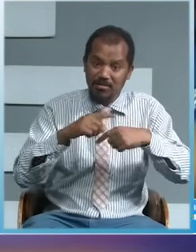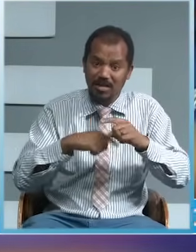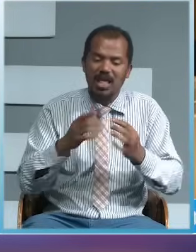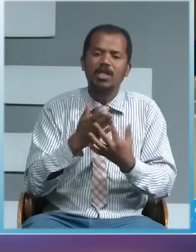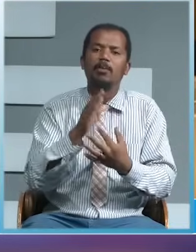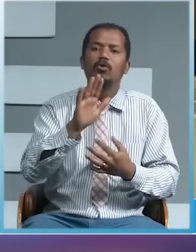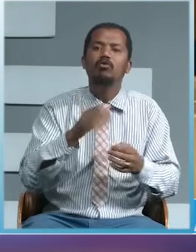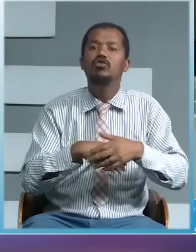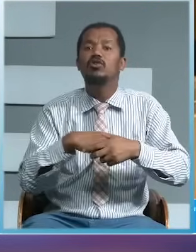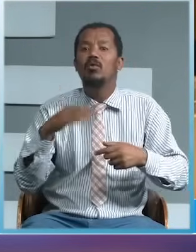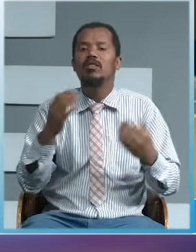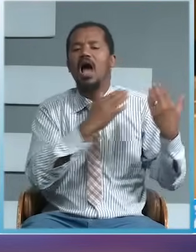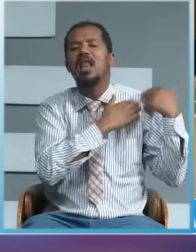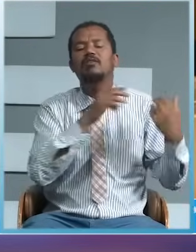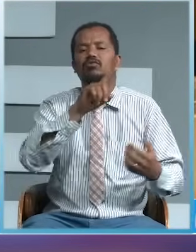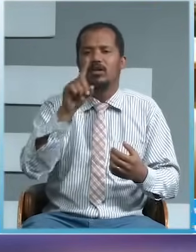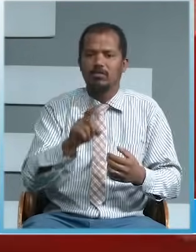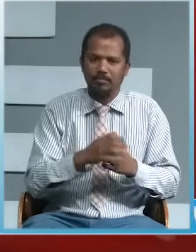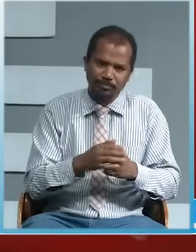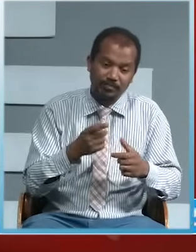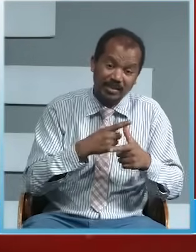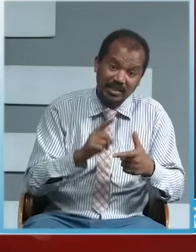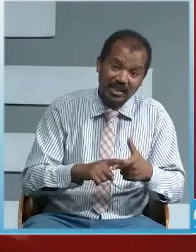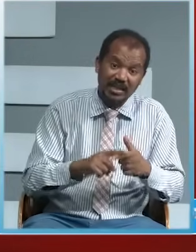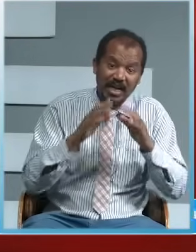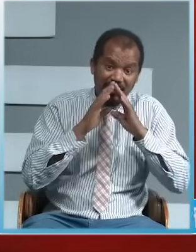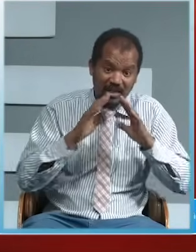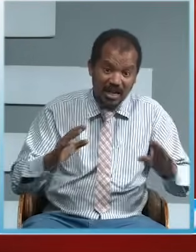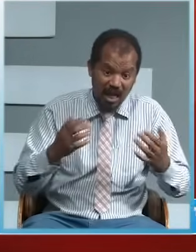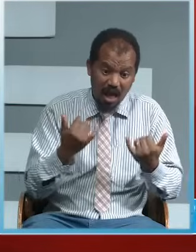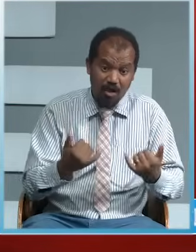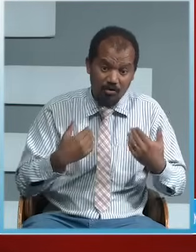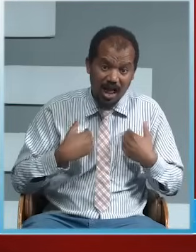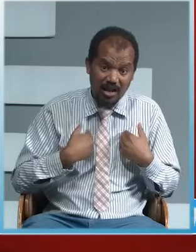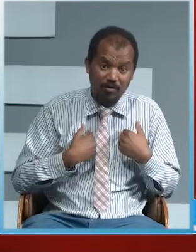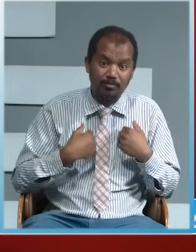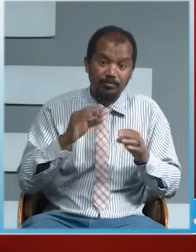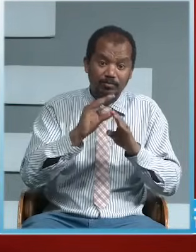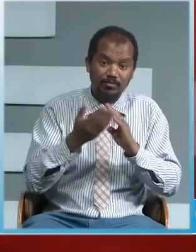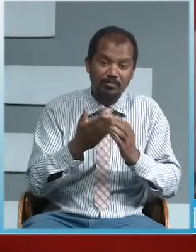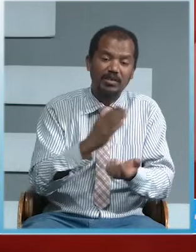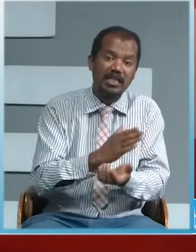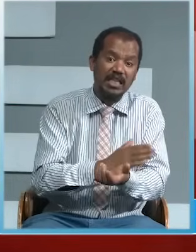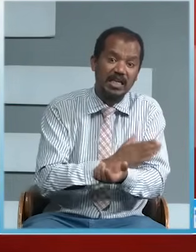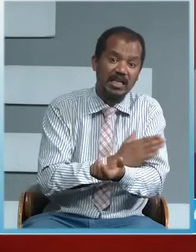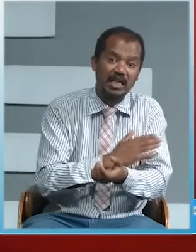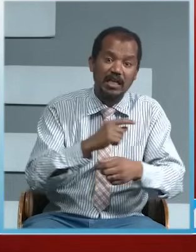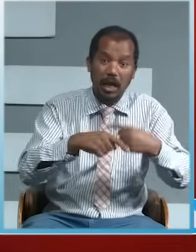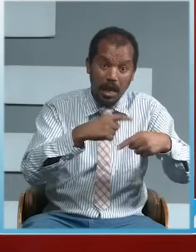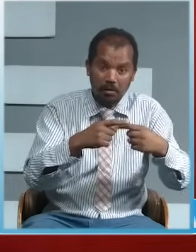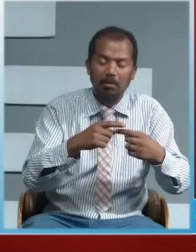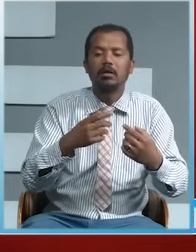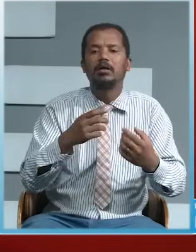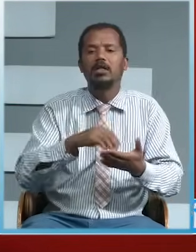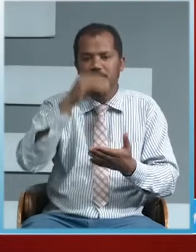እንዲሰፍን የበኩሉ እንዲወጣ ኃላፊው ጠይቀዋል። እንግዲህ ሰላሙ አሁን ያለው ሁኔታ እየተሻለ ከሄደልን